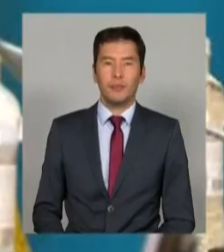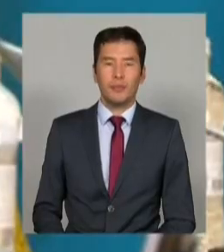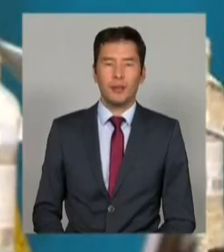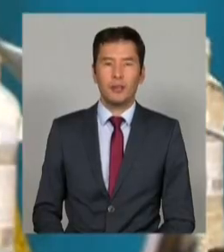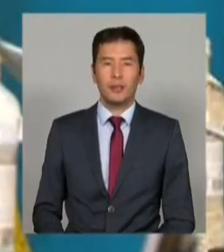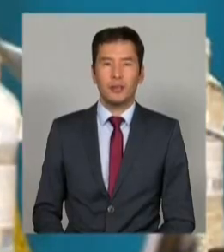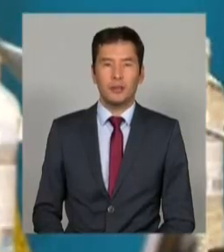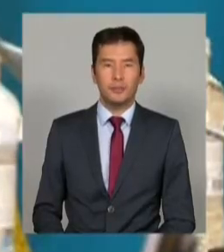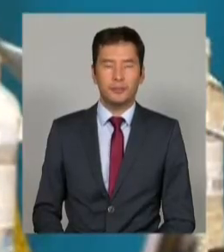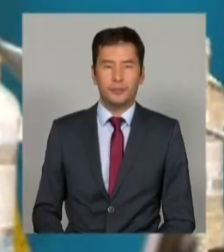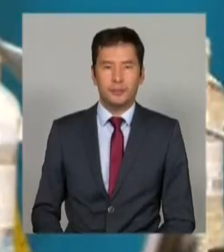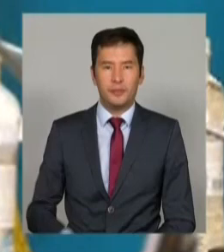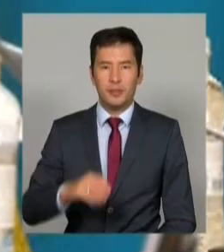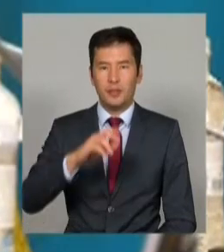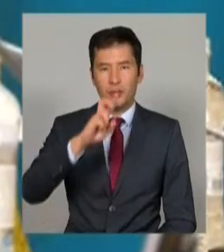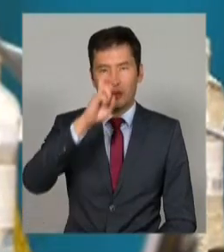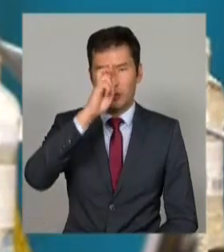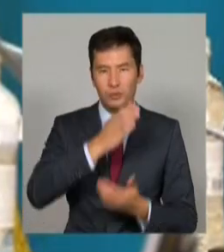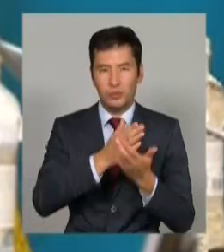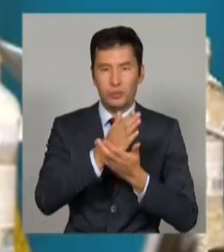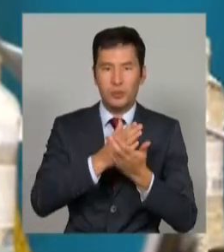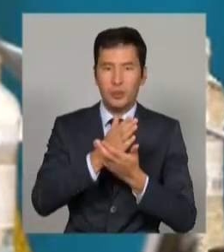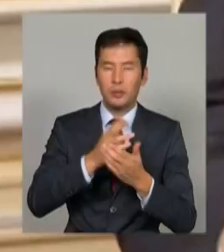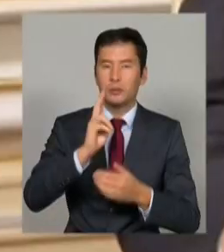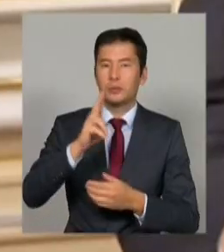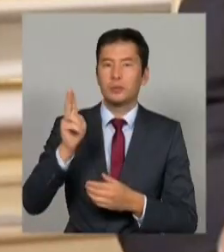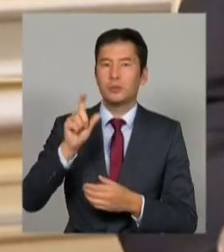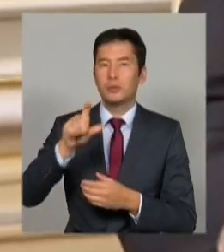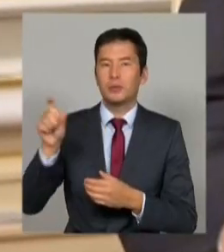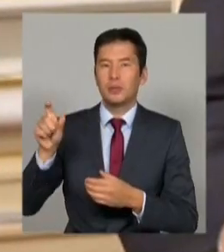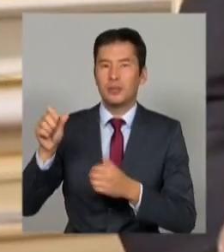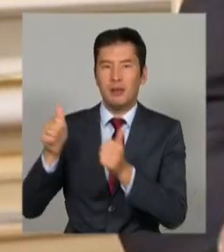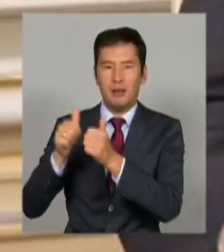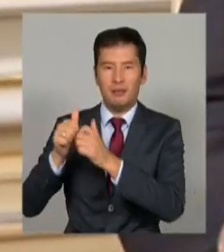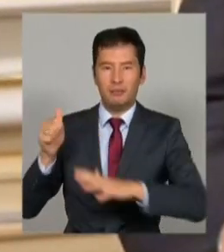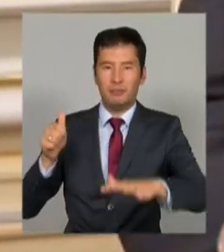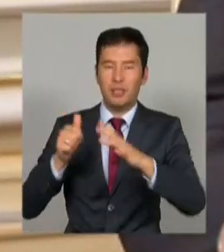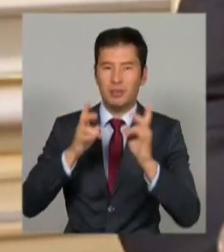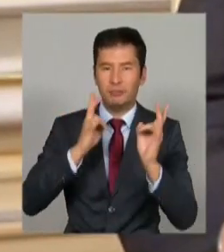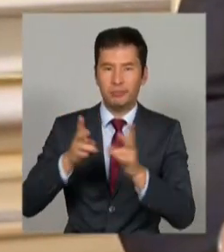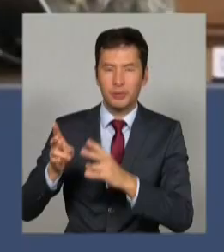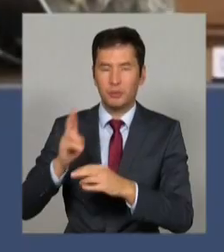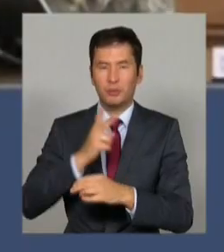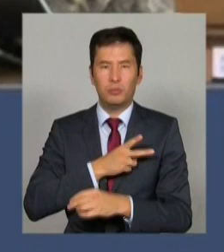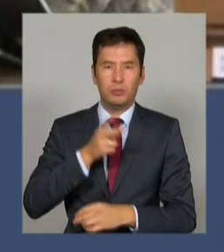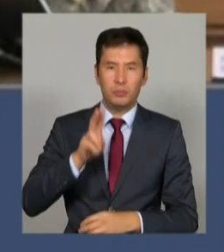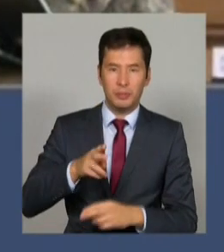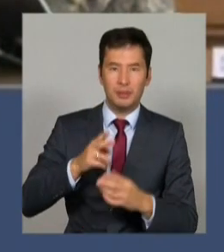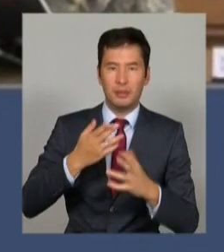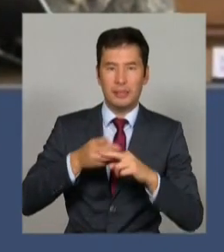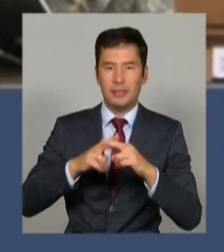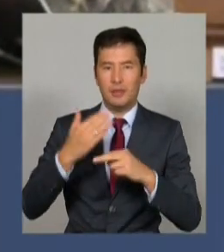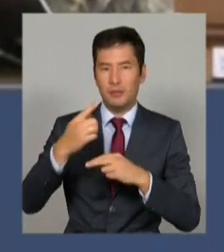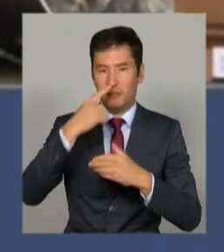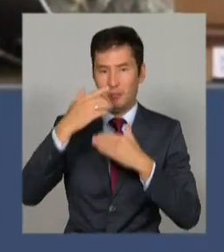Мемлекеттік уәкілетті органдар қаза тапқан азаматтардың отбасыларына көмек көрсетудің барлық шараларын қабылдауы қажет. Жұмылдырылған барлық сала мамандарының